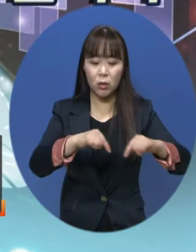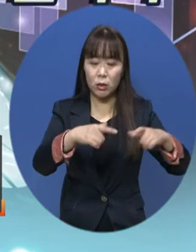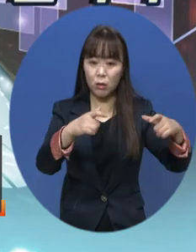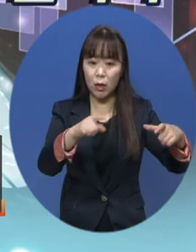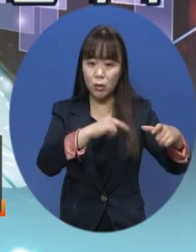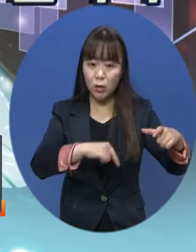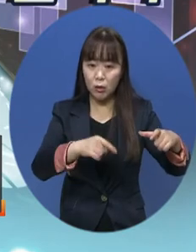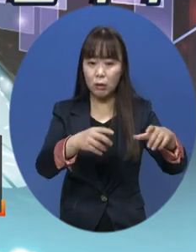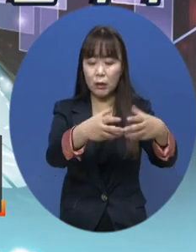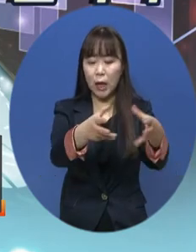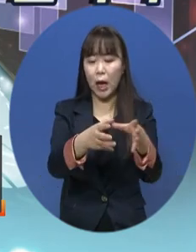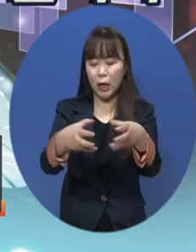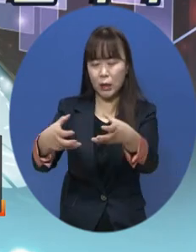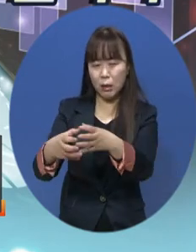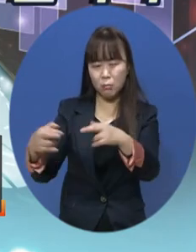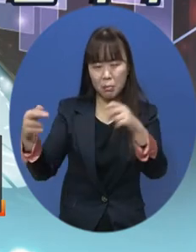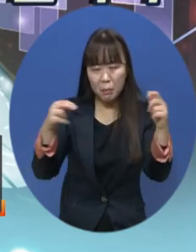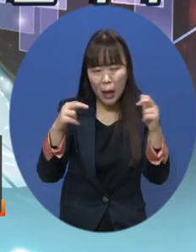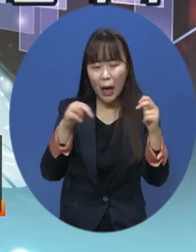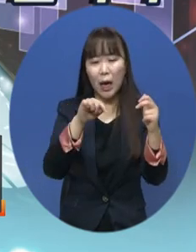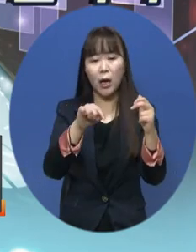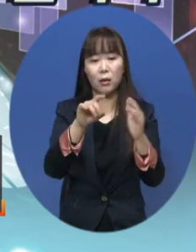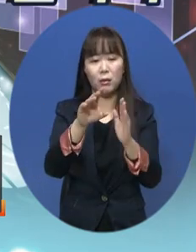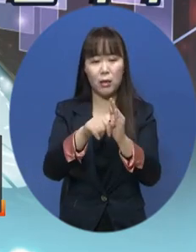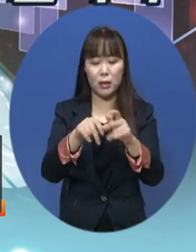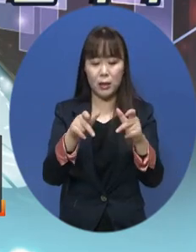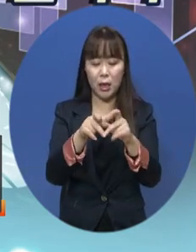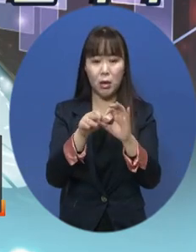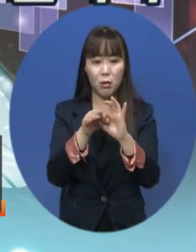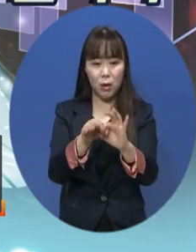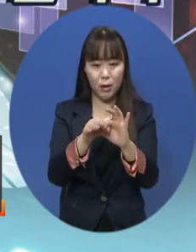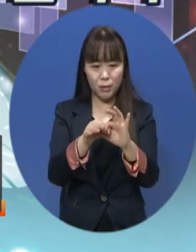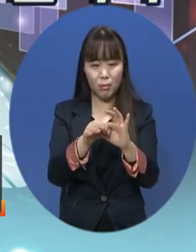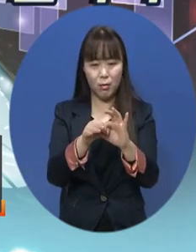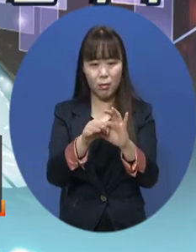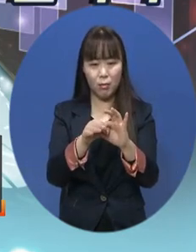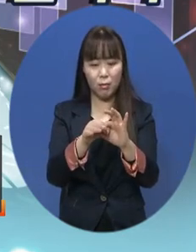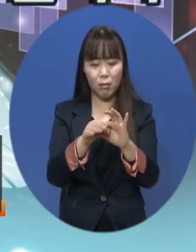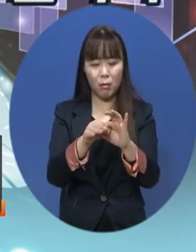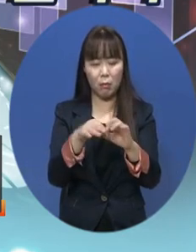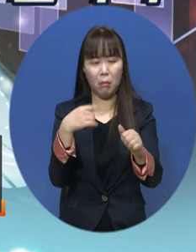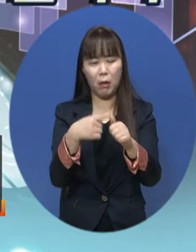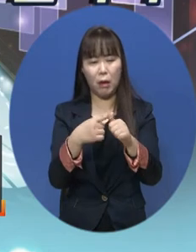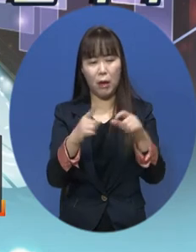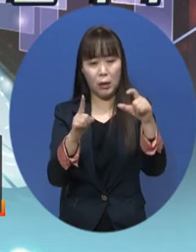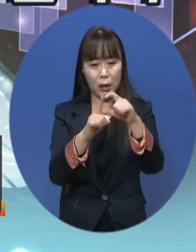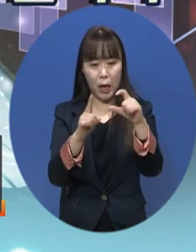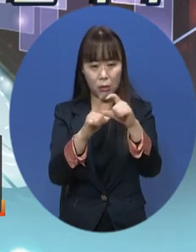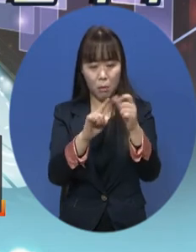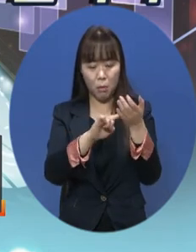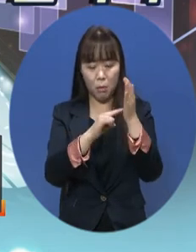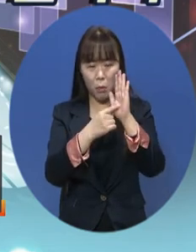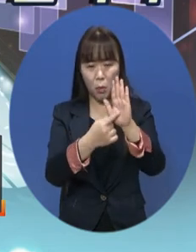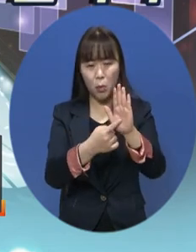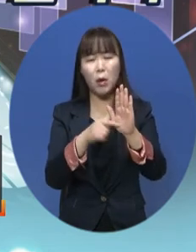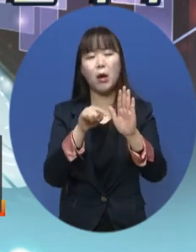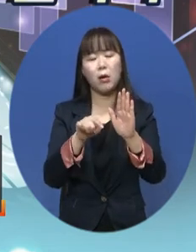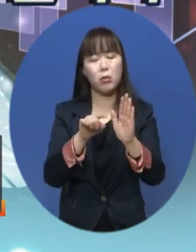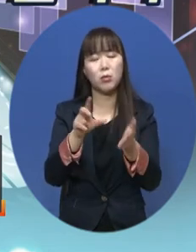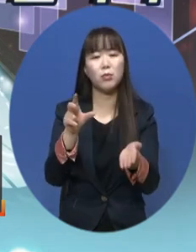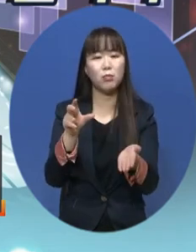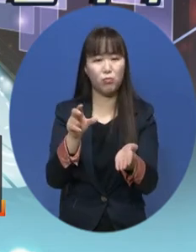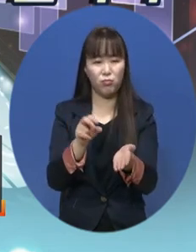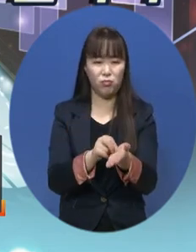정치권에서는 정당 간의 언쟁에서 장애와 관련한 비하 단어를 등장시켜